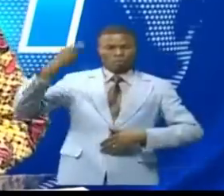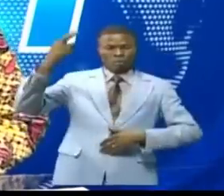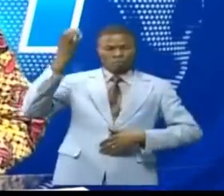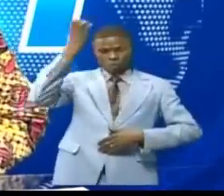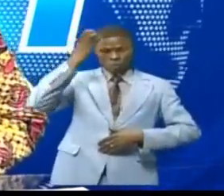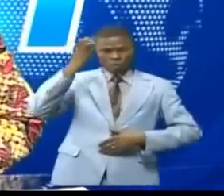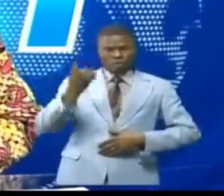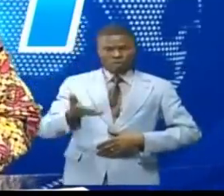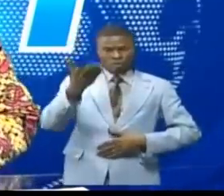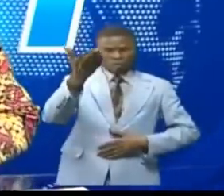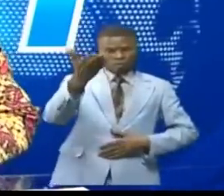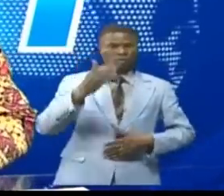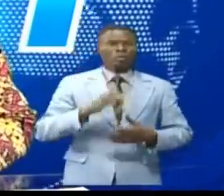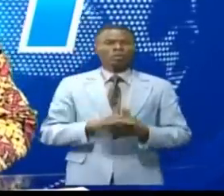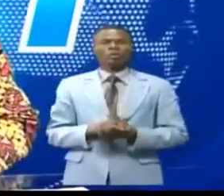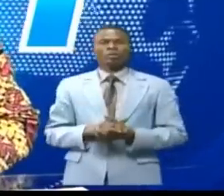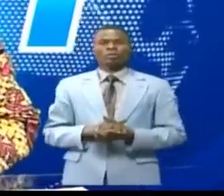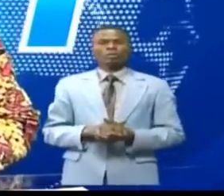Suivez.